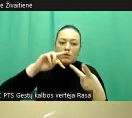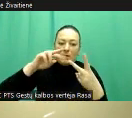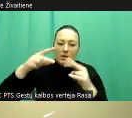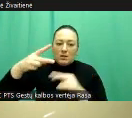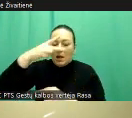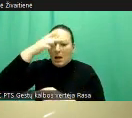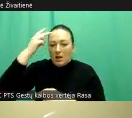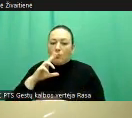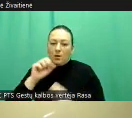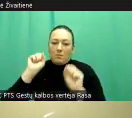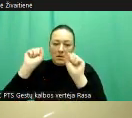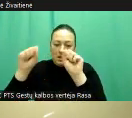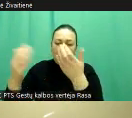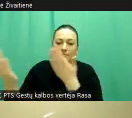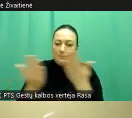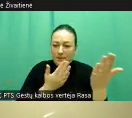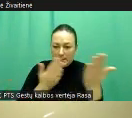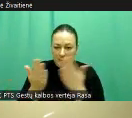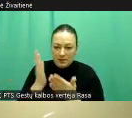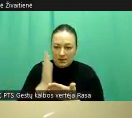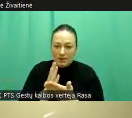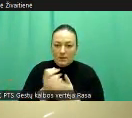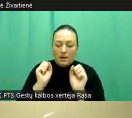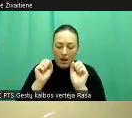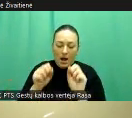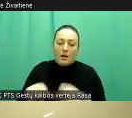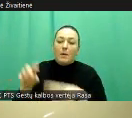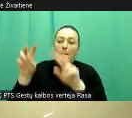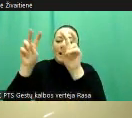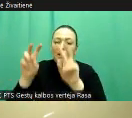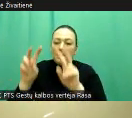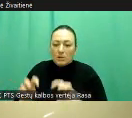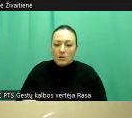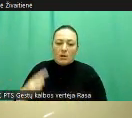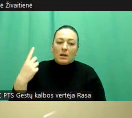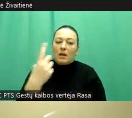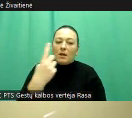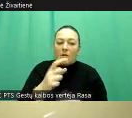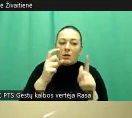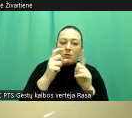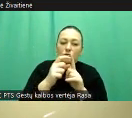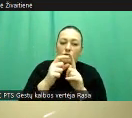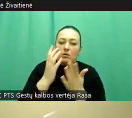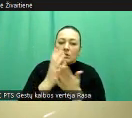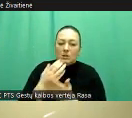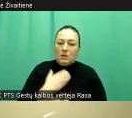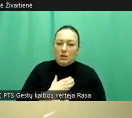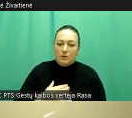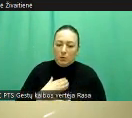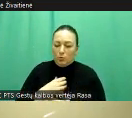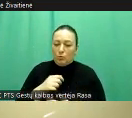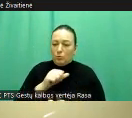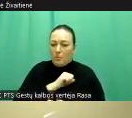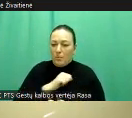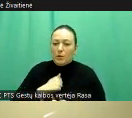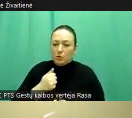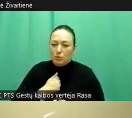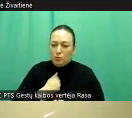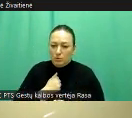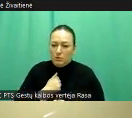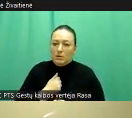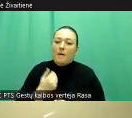galite perskaityti ją ir galite paanalizuoti ją, nes čia kiekvienas žodis yra svarbus. Jūs turite ją prieš į save dabar turbūt